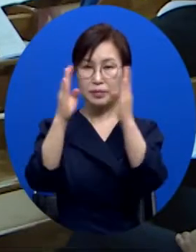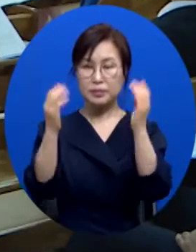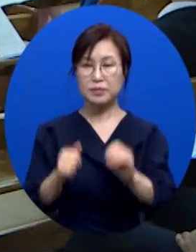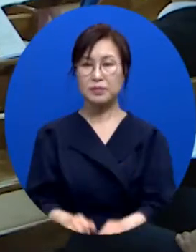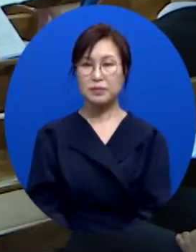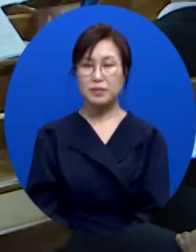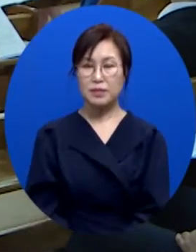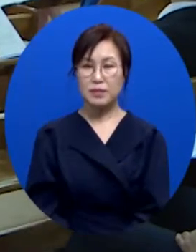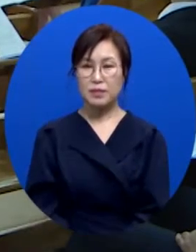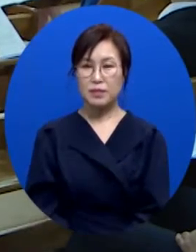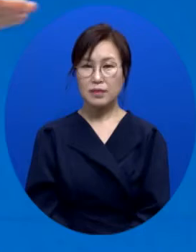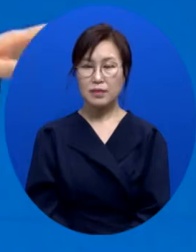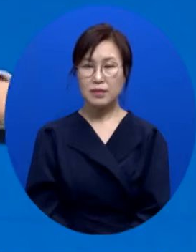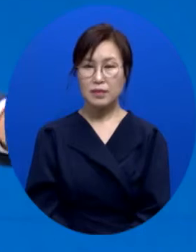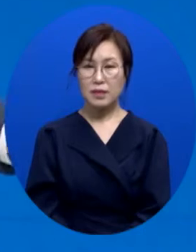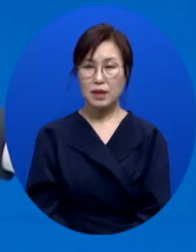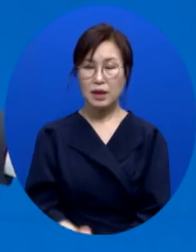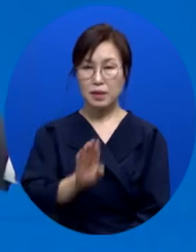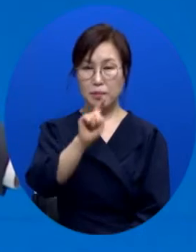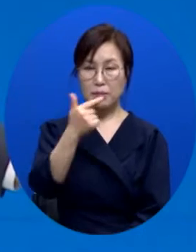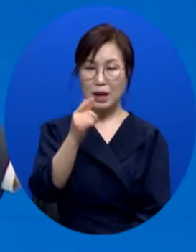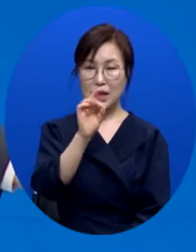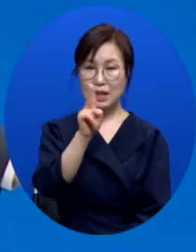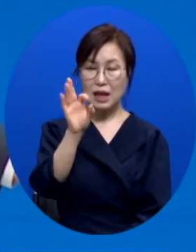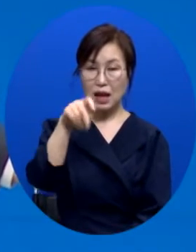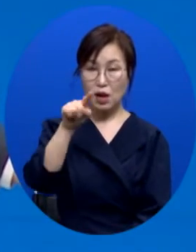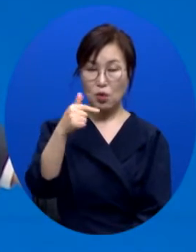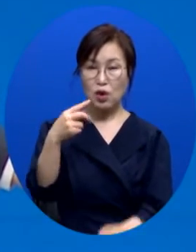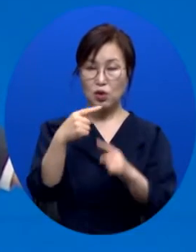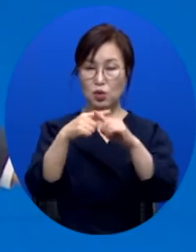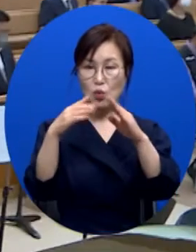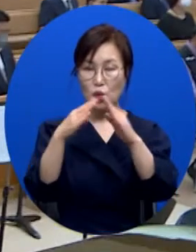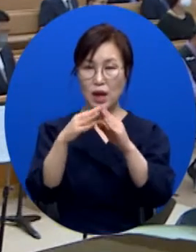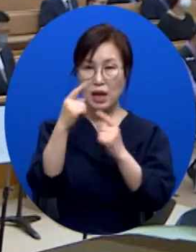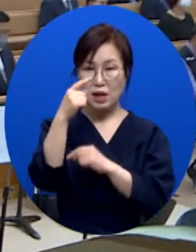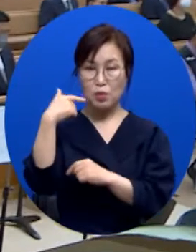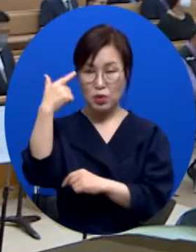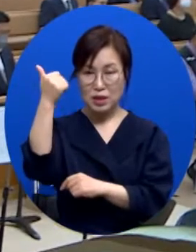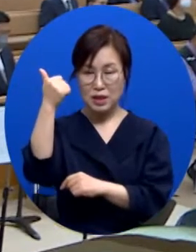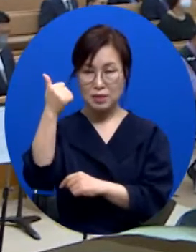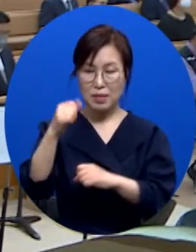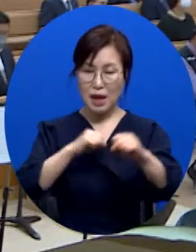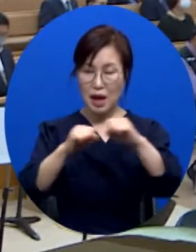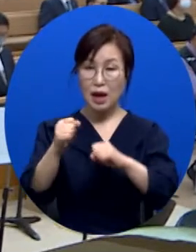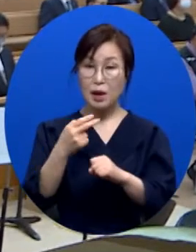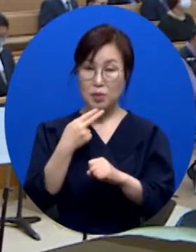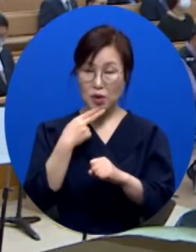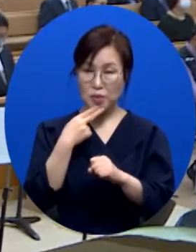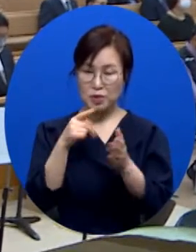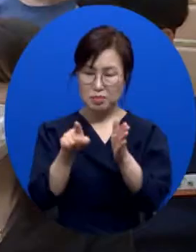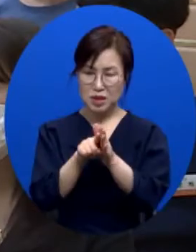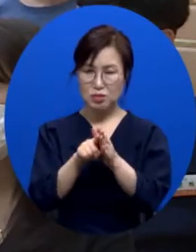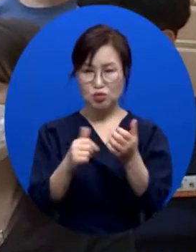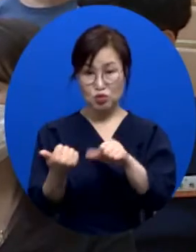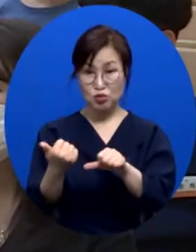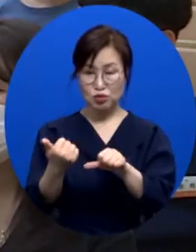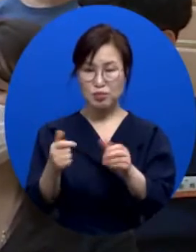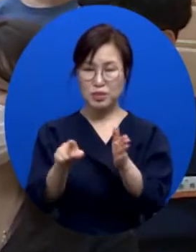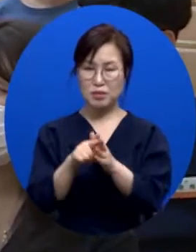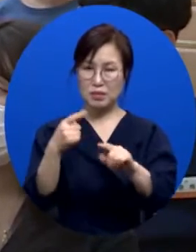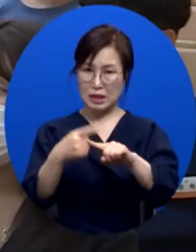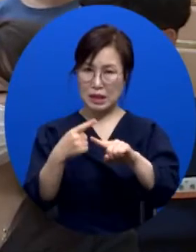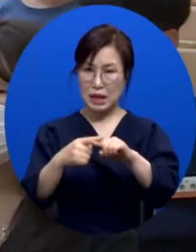예배에서 말씀을 전한 대구 반야월 교회 이승희 목사는 행함이 없는 믿음은 죽은 믿음이라 며 나라를 위해